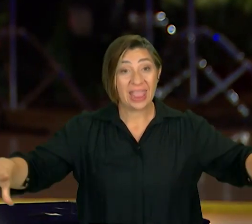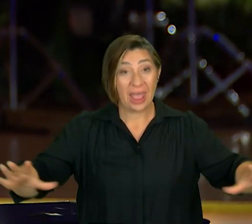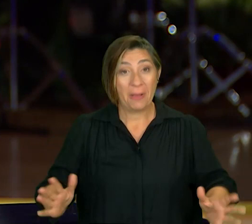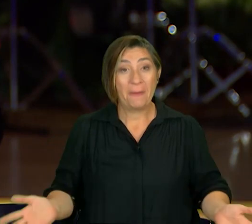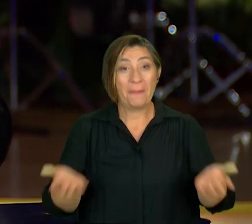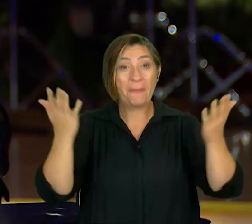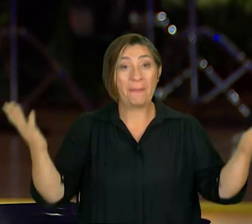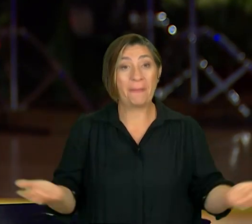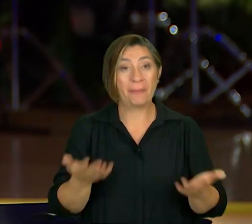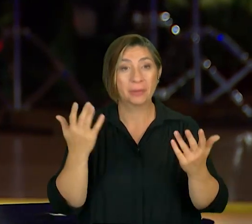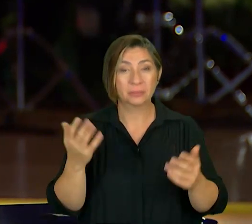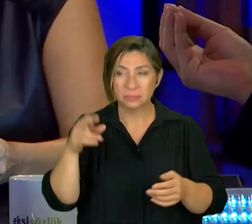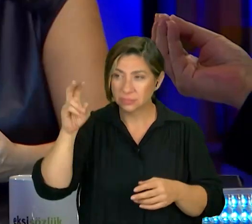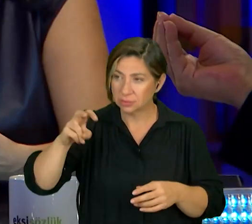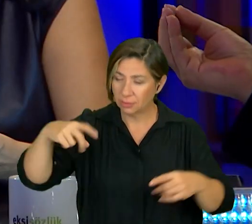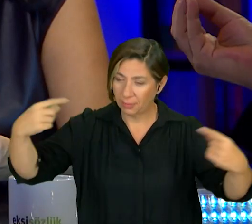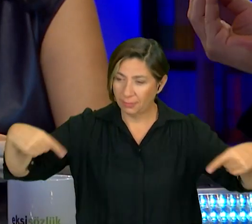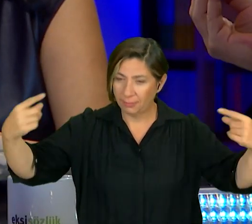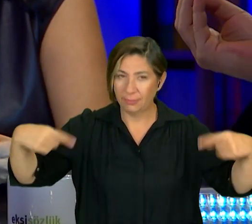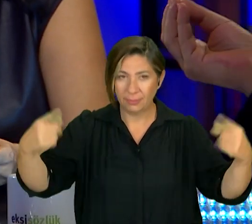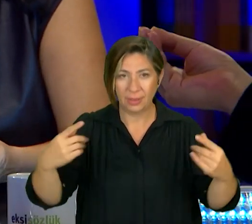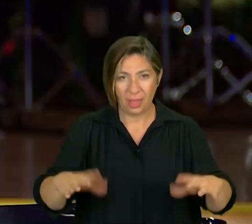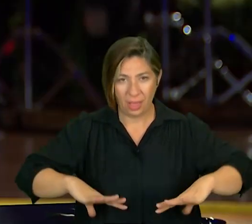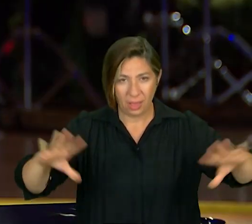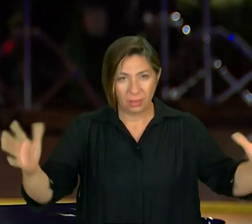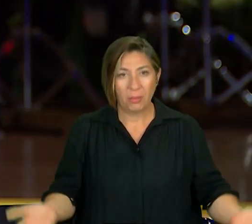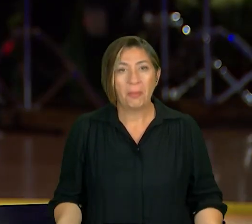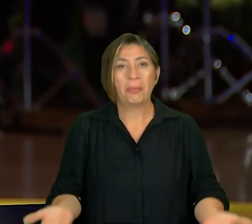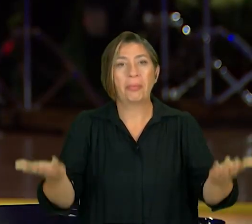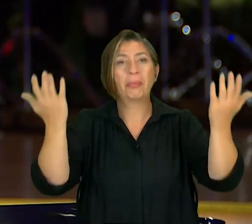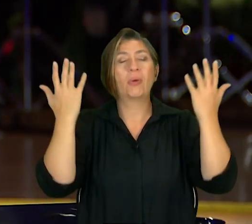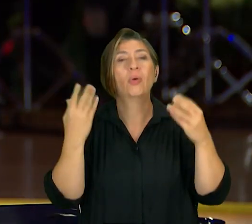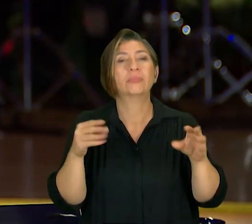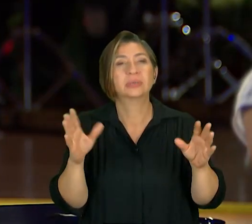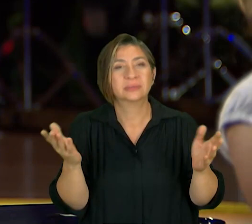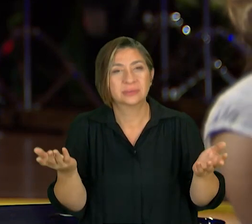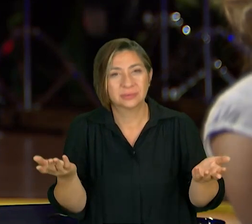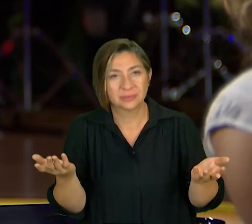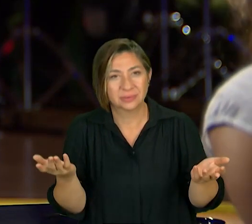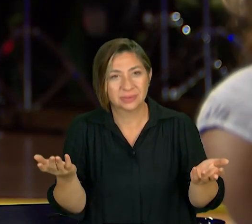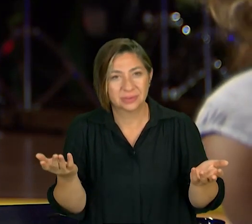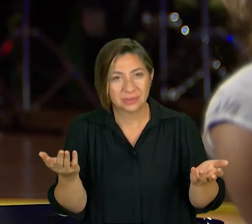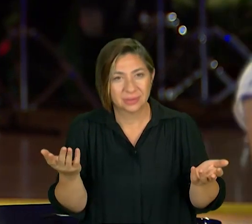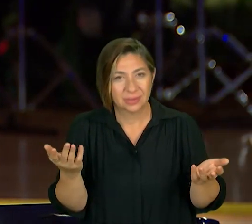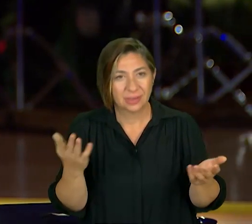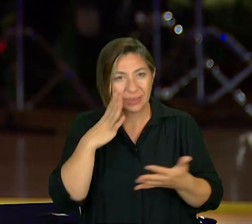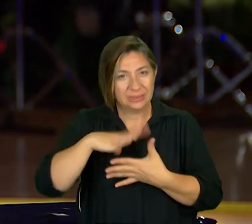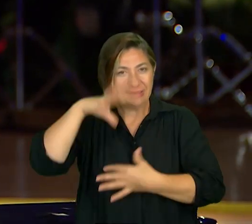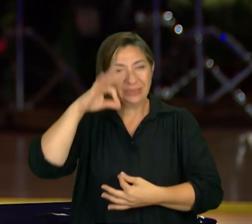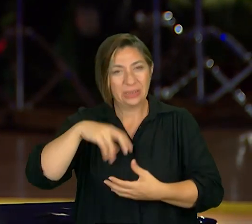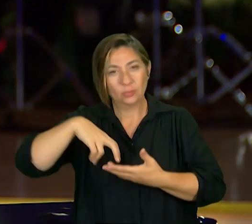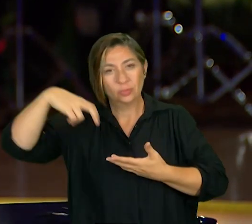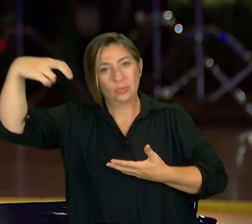uçuşsun diye. Hmm. Ya dedim 8 tane vantilatörle etek uçuşmaz. İnsan uçar yani. Ya şey uçar yani